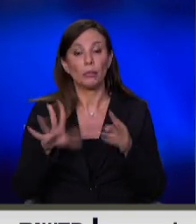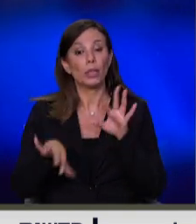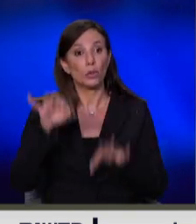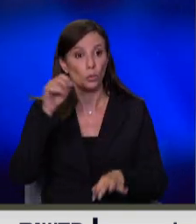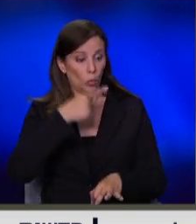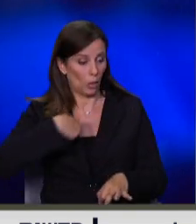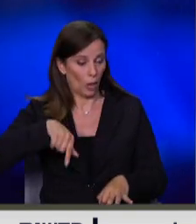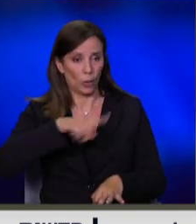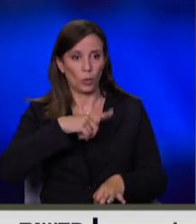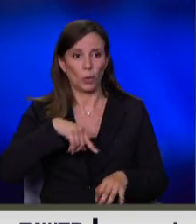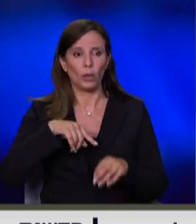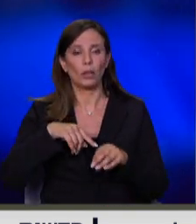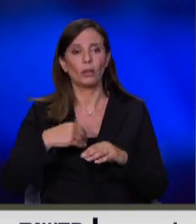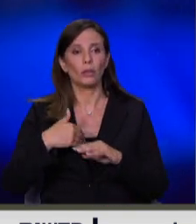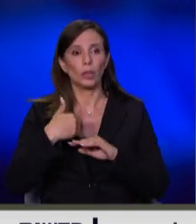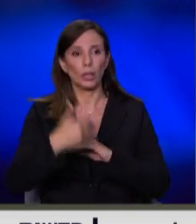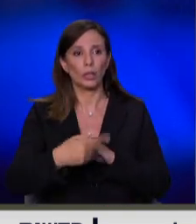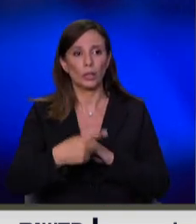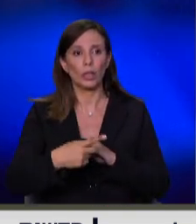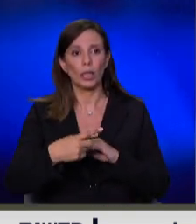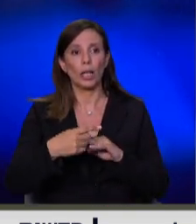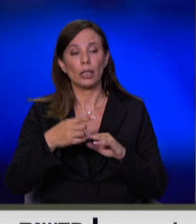Нас нашли. И после этого я